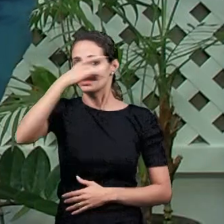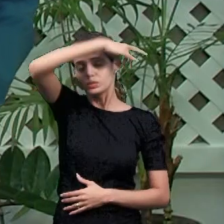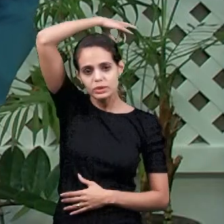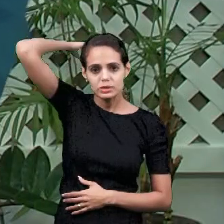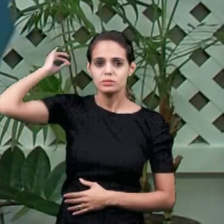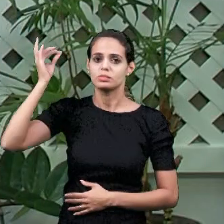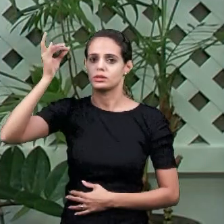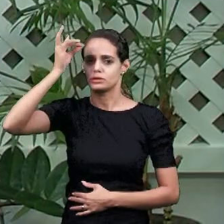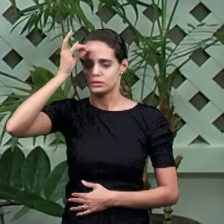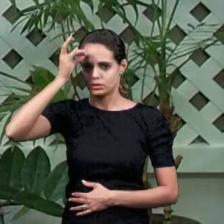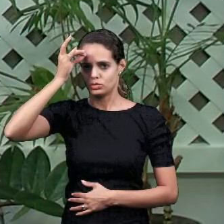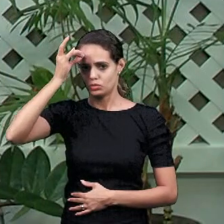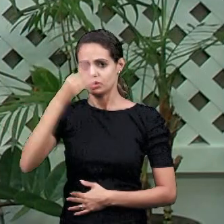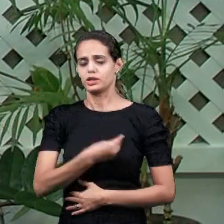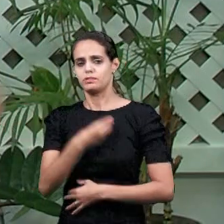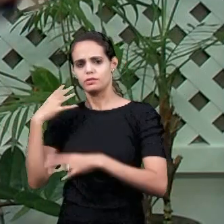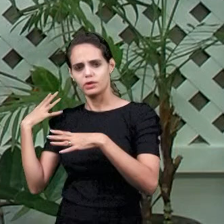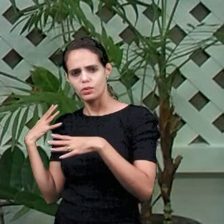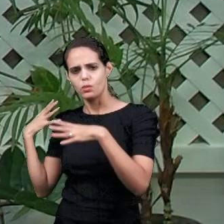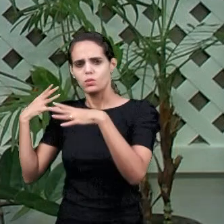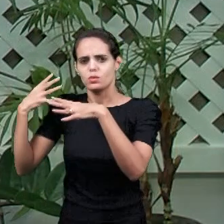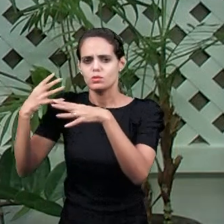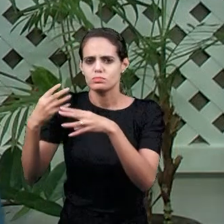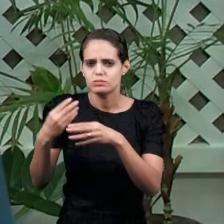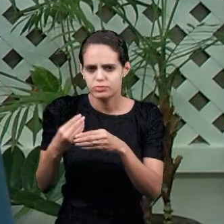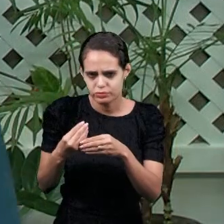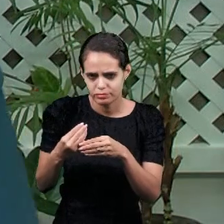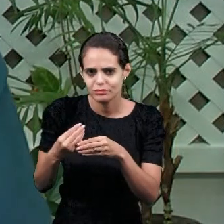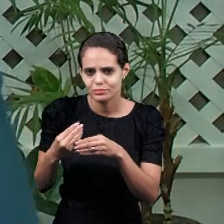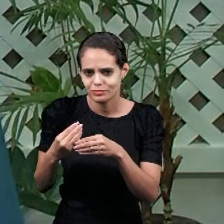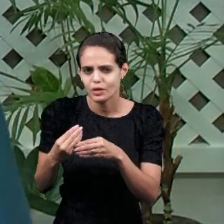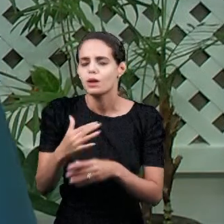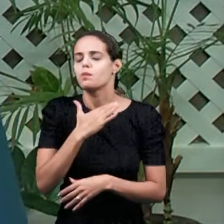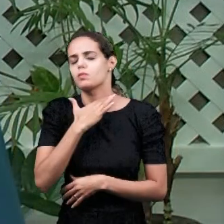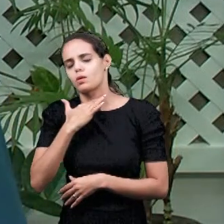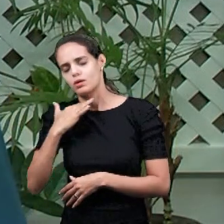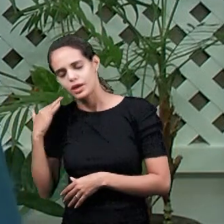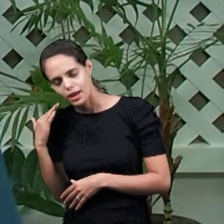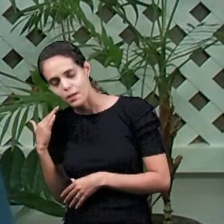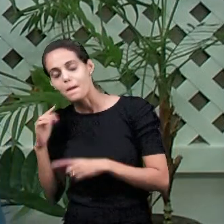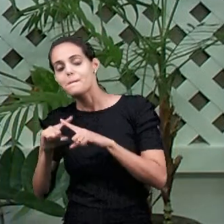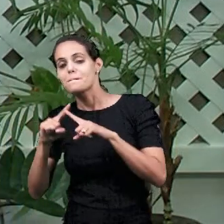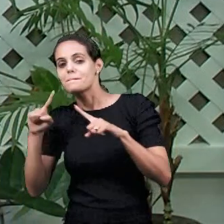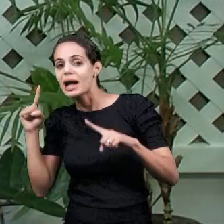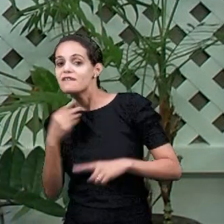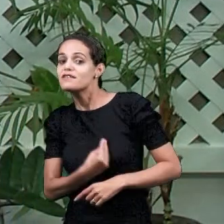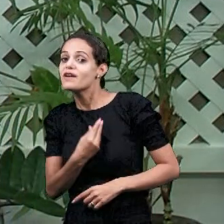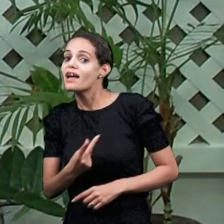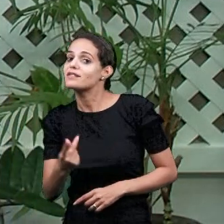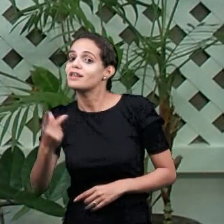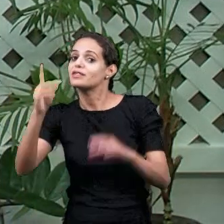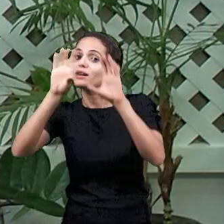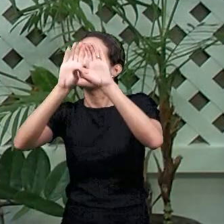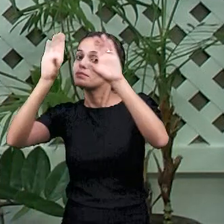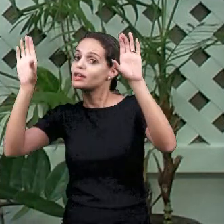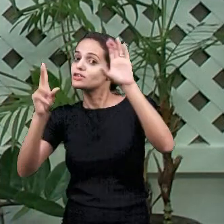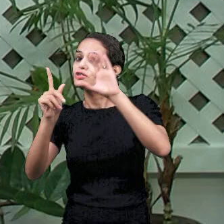frères ont apportées et qui nous honorent pour l'éternité. Et le texte de la parole dit,